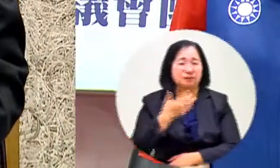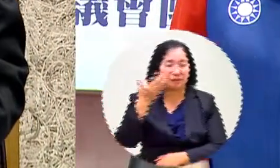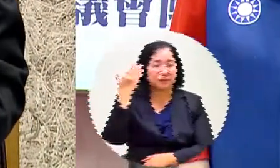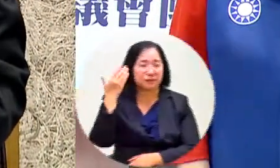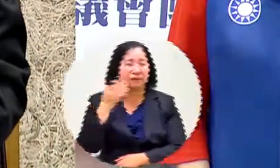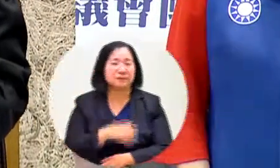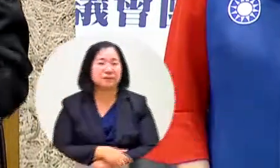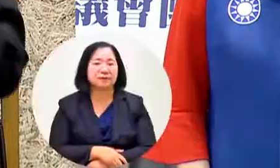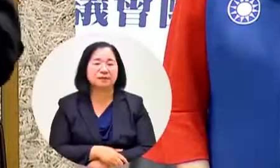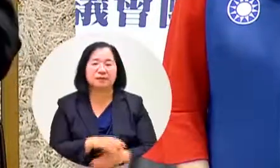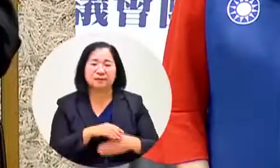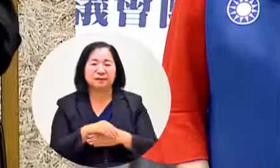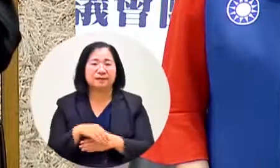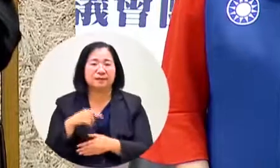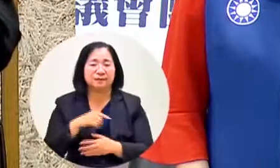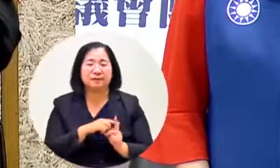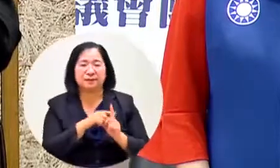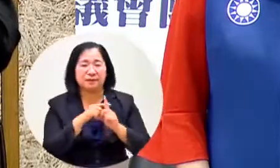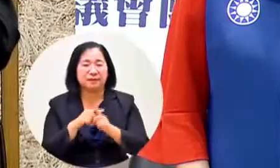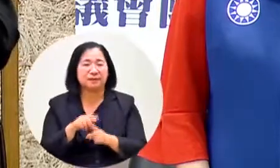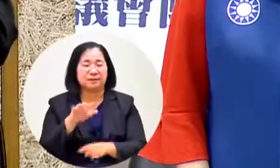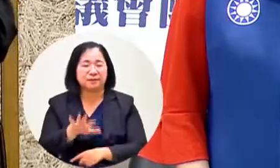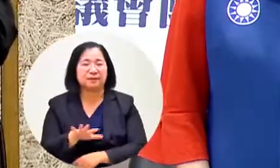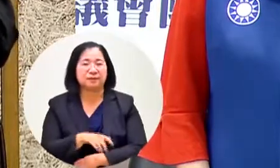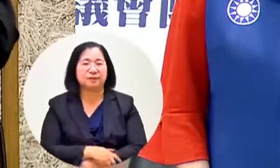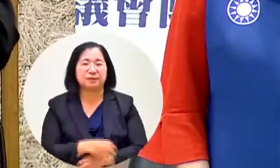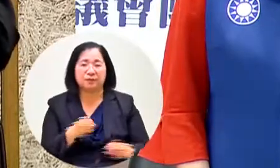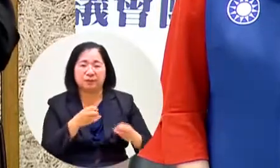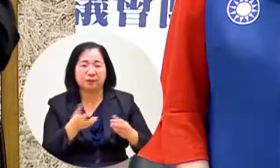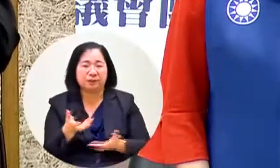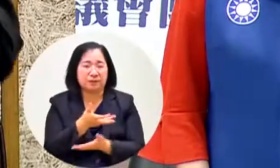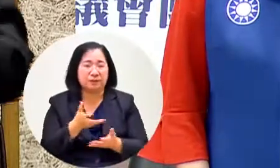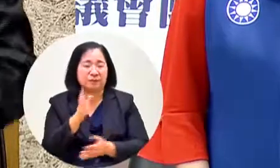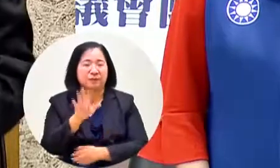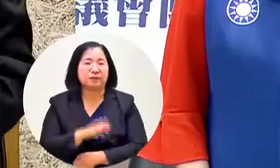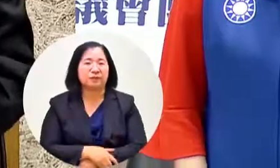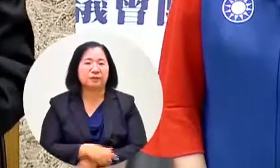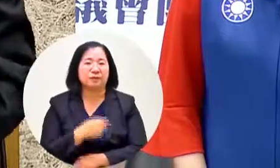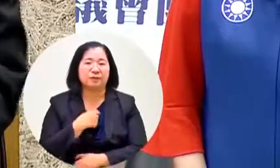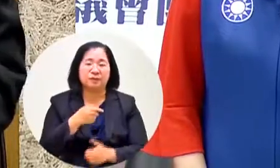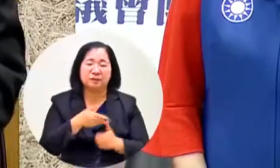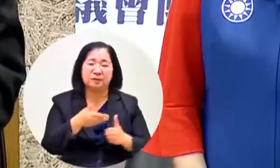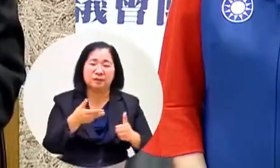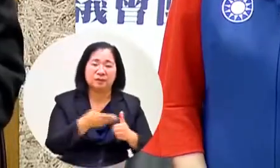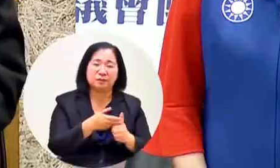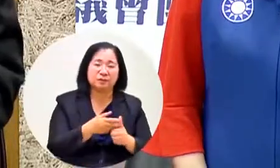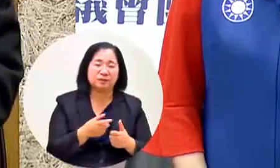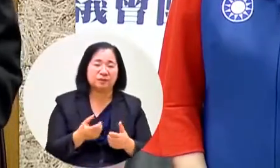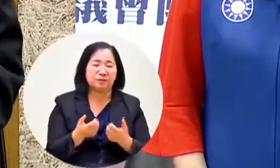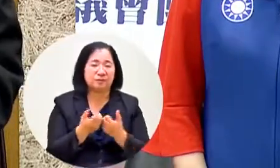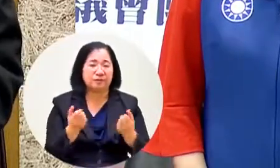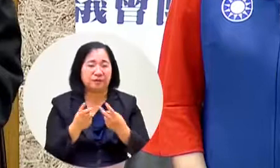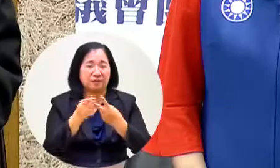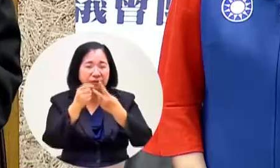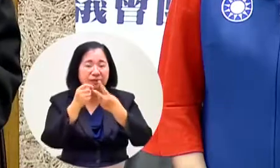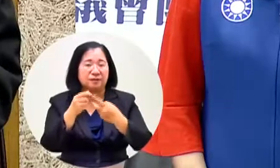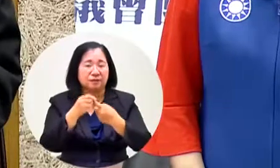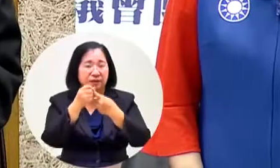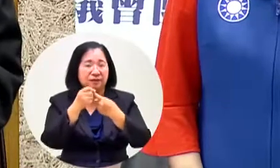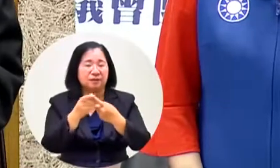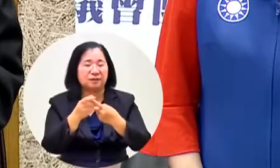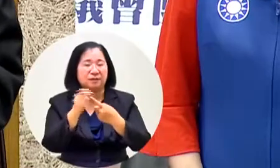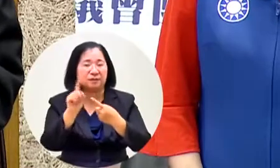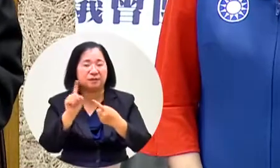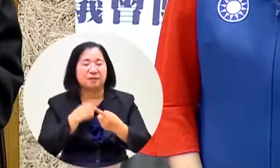同意的话，我想先请教育局长简单跟您报告，后面我再来补充一下，好吗？好，谢谢。 来，那教育局